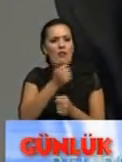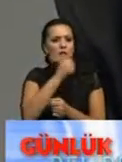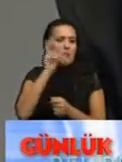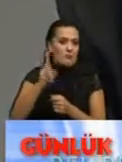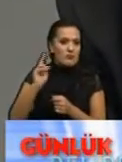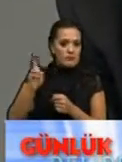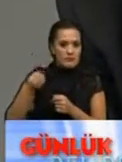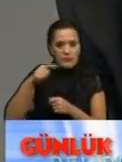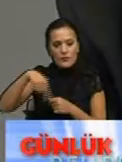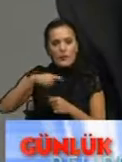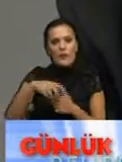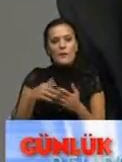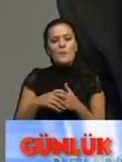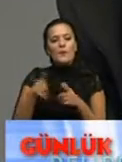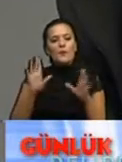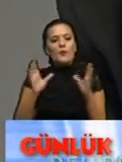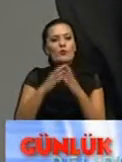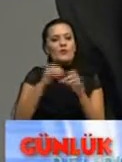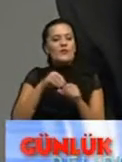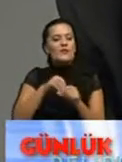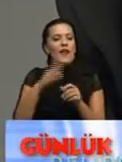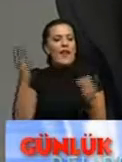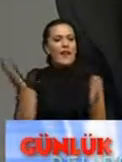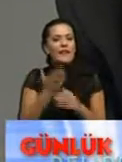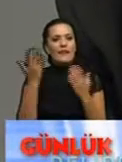Kesinlikle. Efendime söyleyeyim. Grubun içindeki en